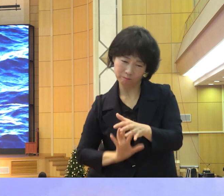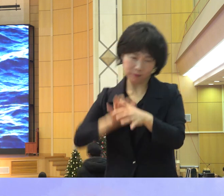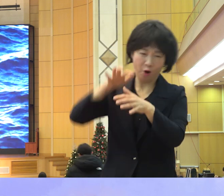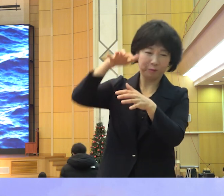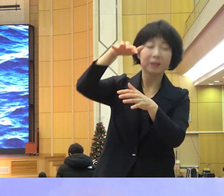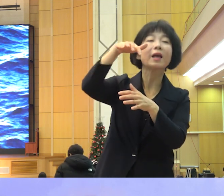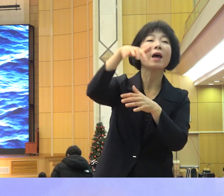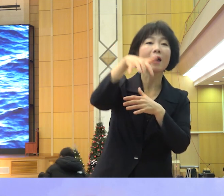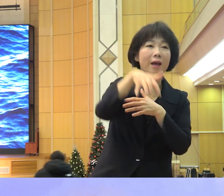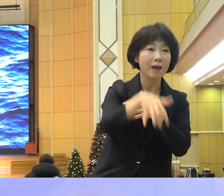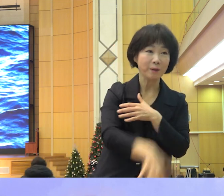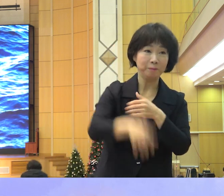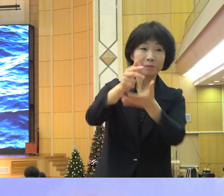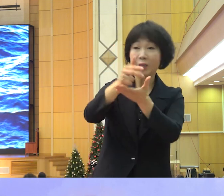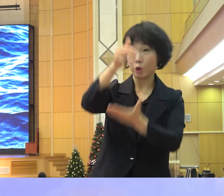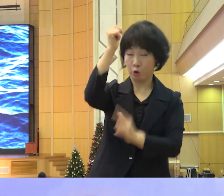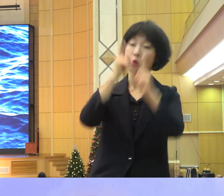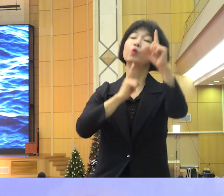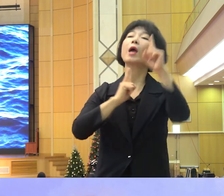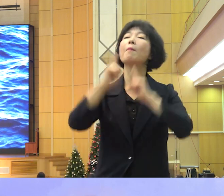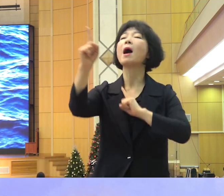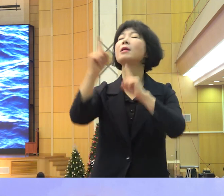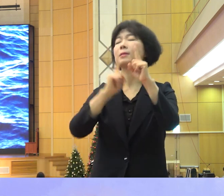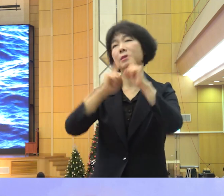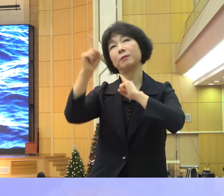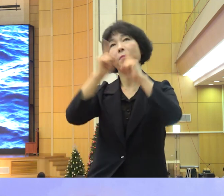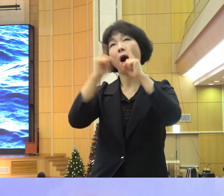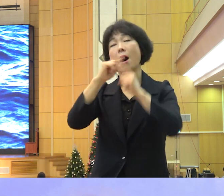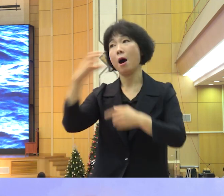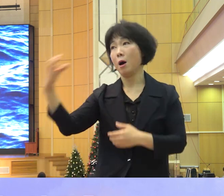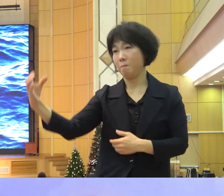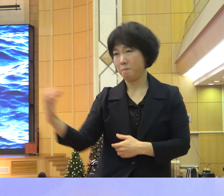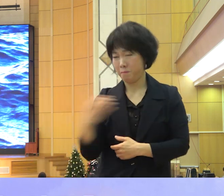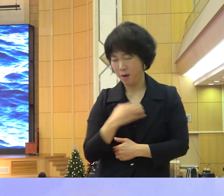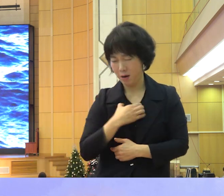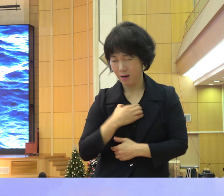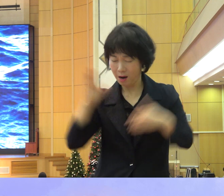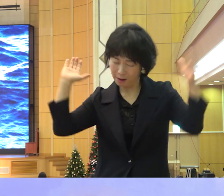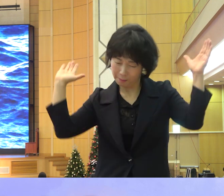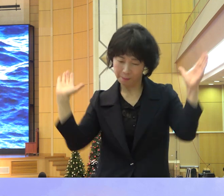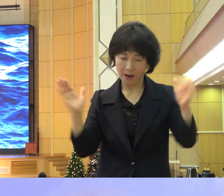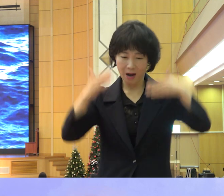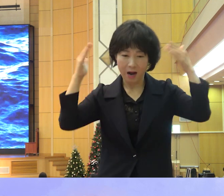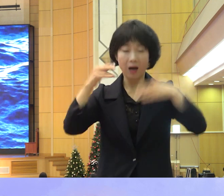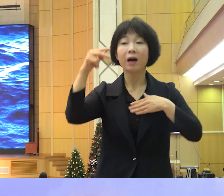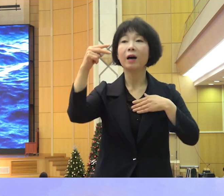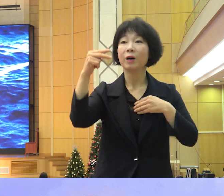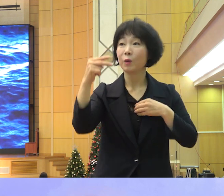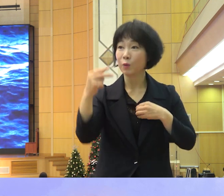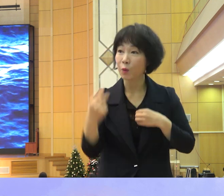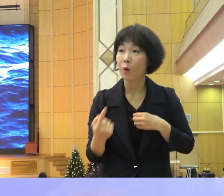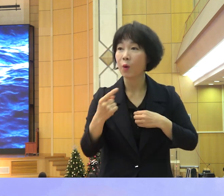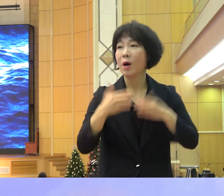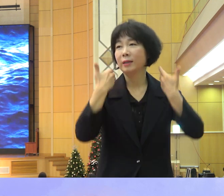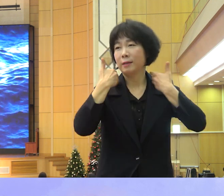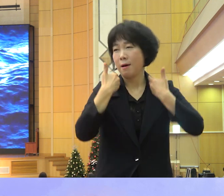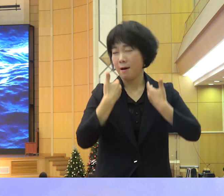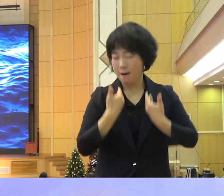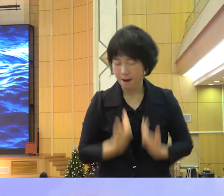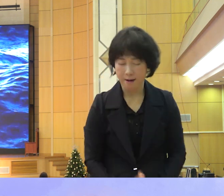맘속에 넘치네. 주의 말씀에 거센 풍랑도